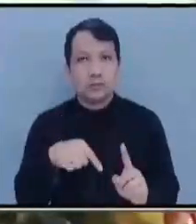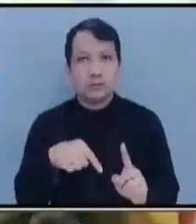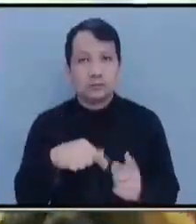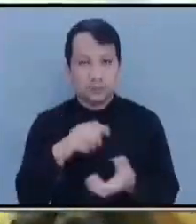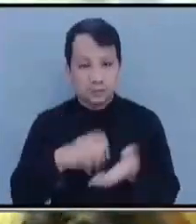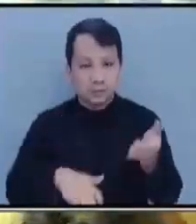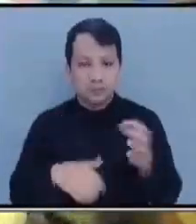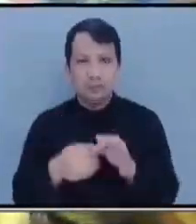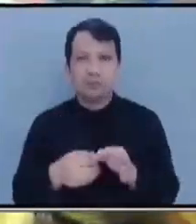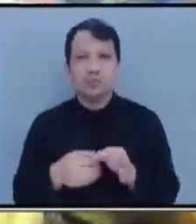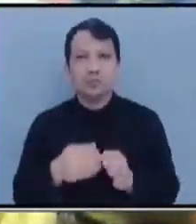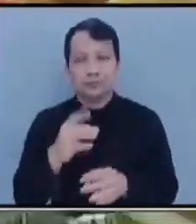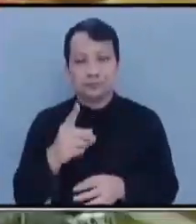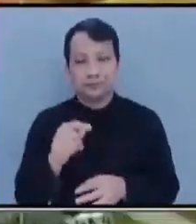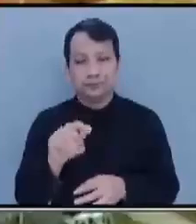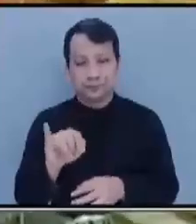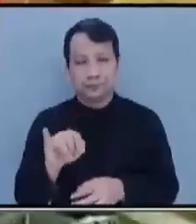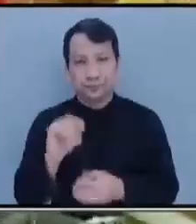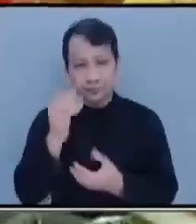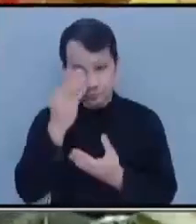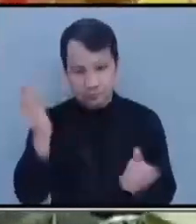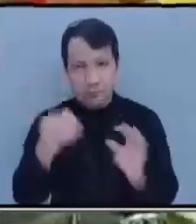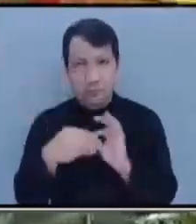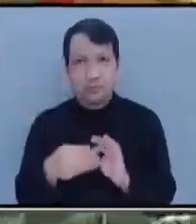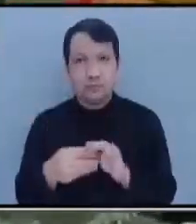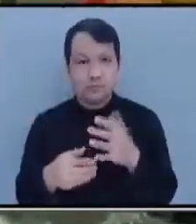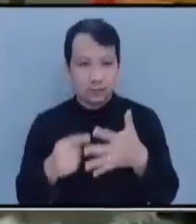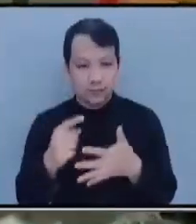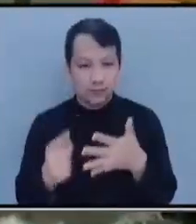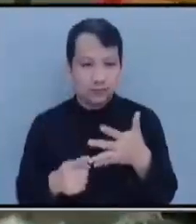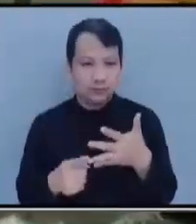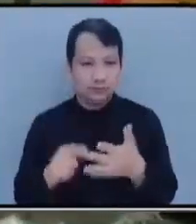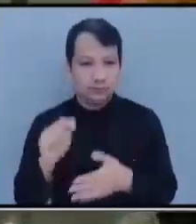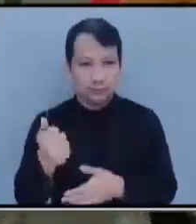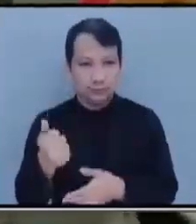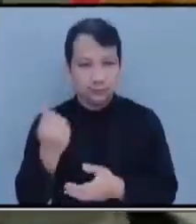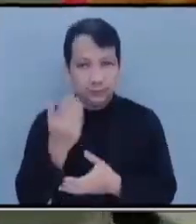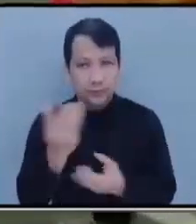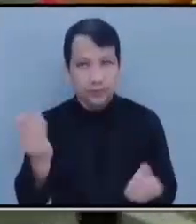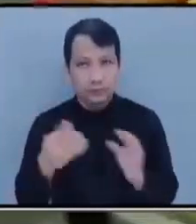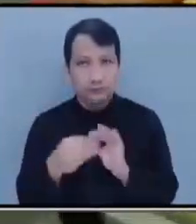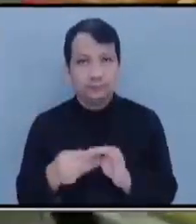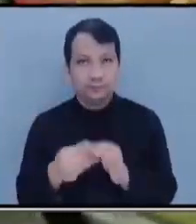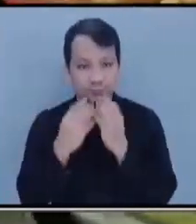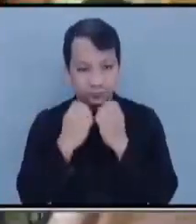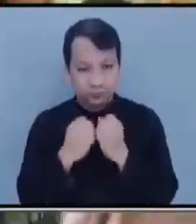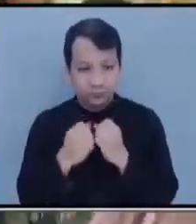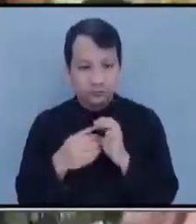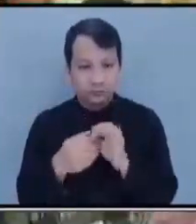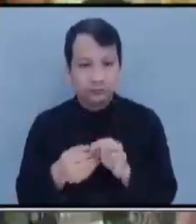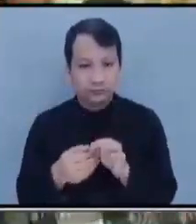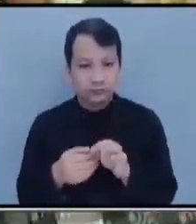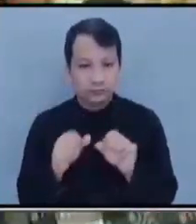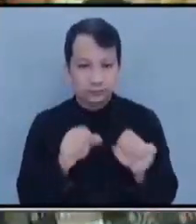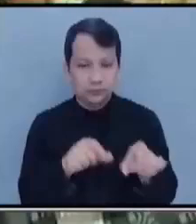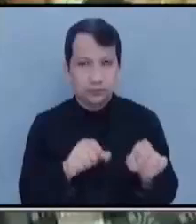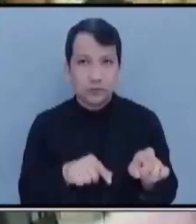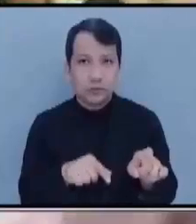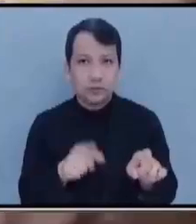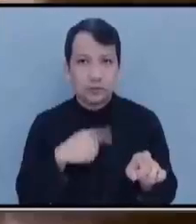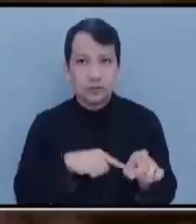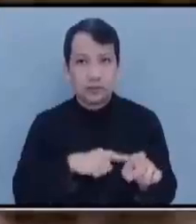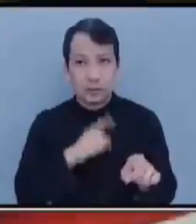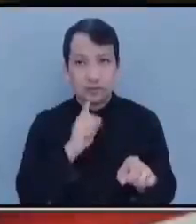Department of Trade and Industry kung saan nasa 5 hanggang 10 piso ang kanilang natipid sa mga produktong itinitinda rito. Ibinida rin sa